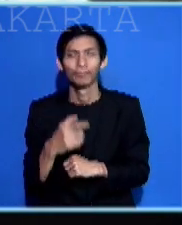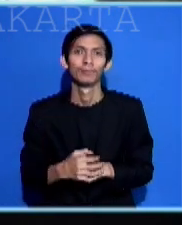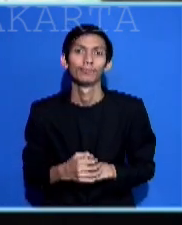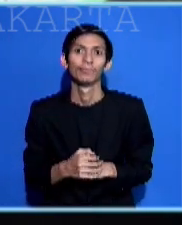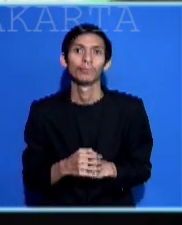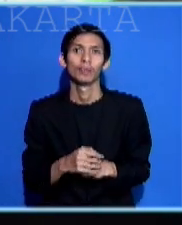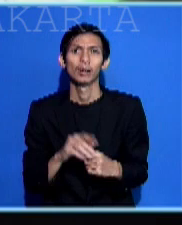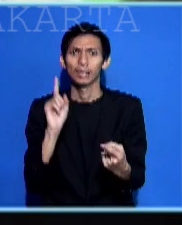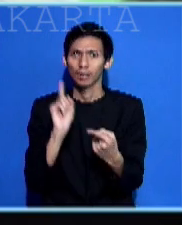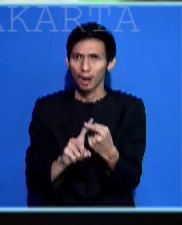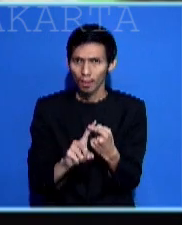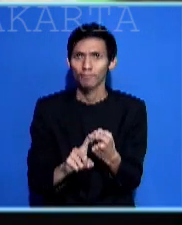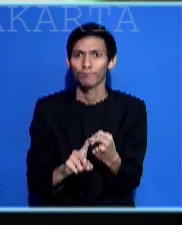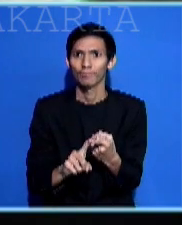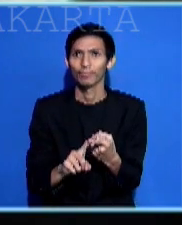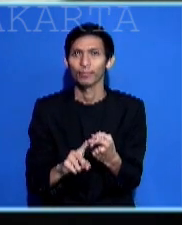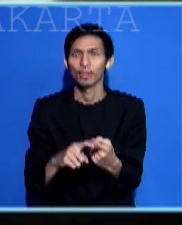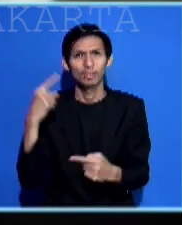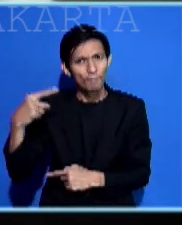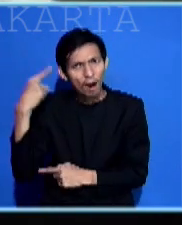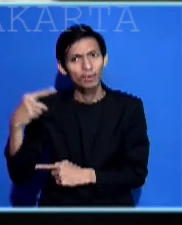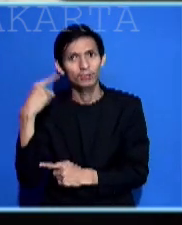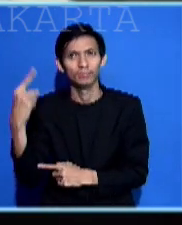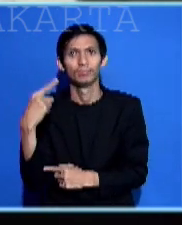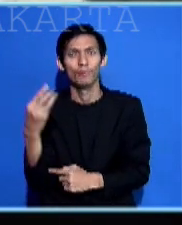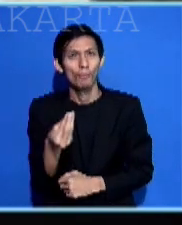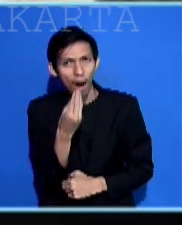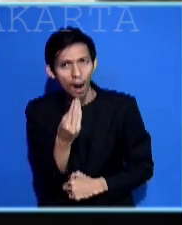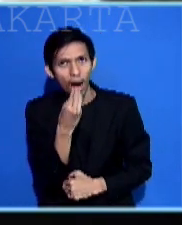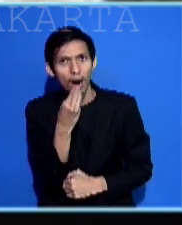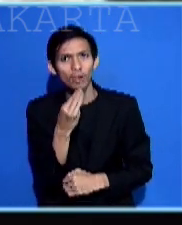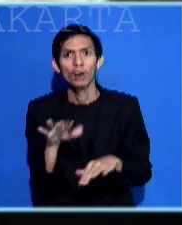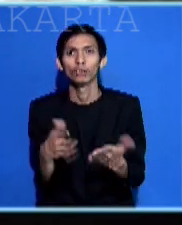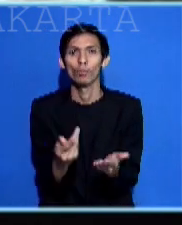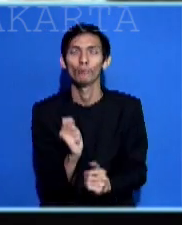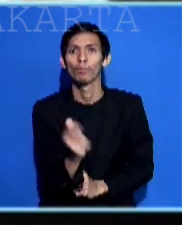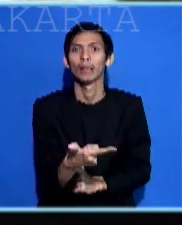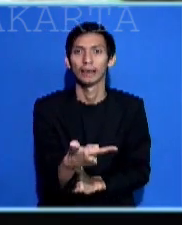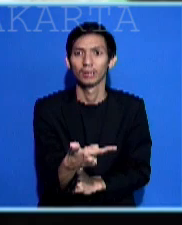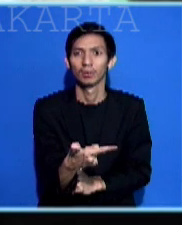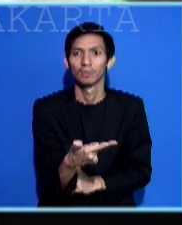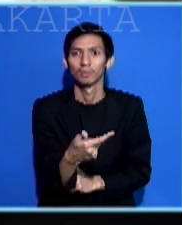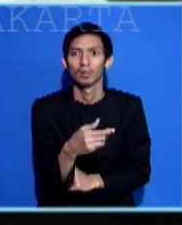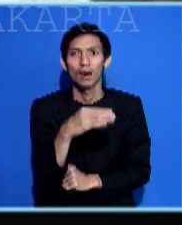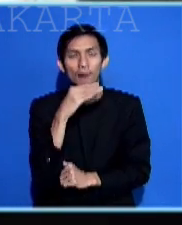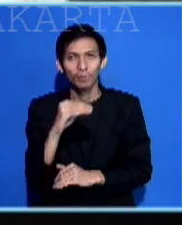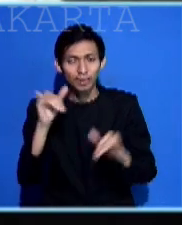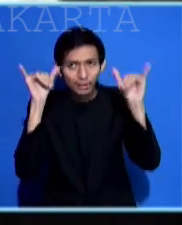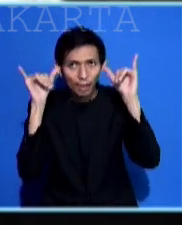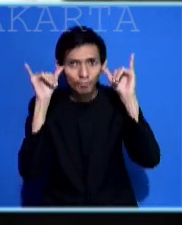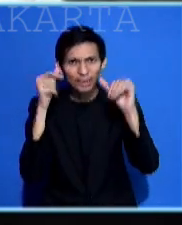kedua, kebiasaan-kebiasaan mengkonsumsi atau menjual hewan yang sakit itu segera